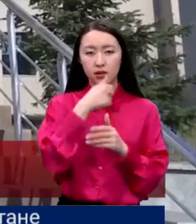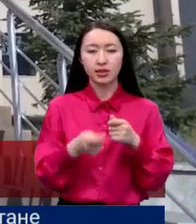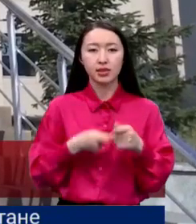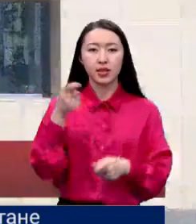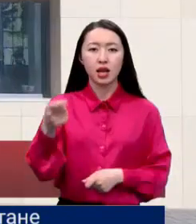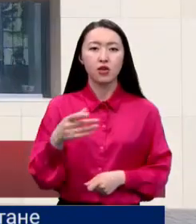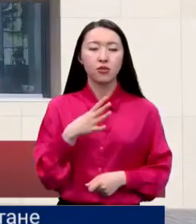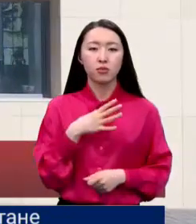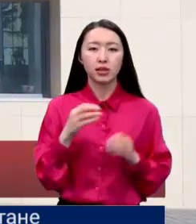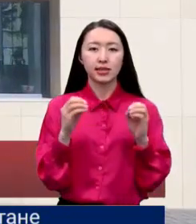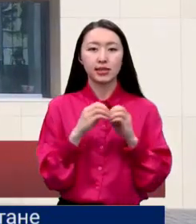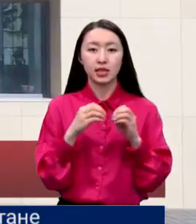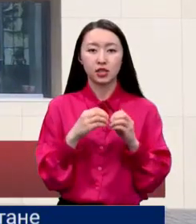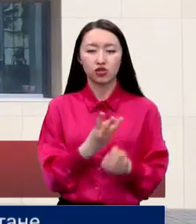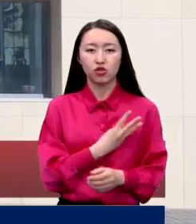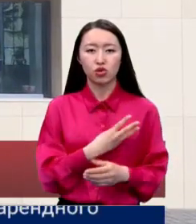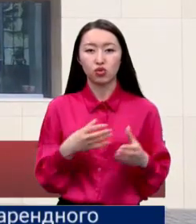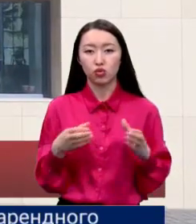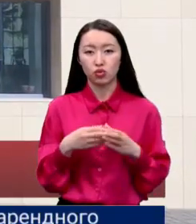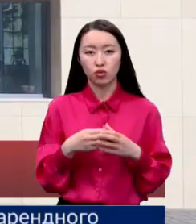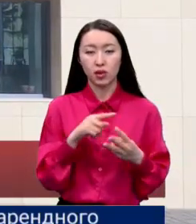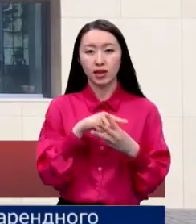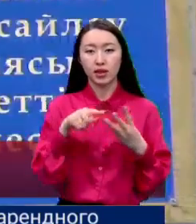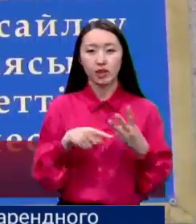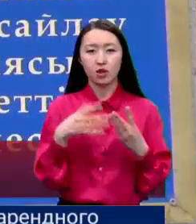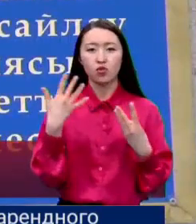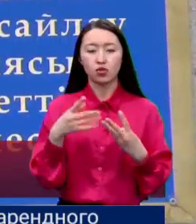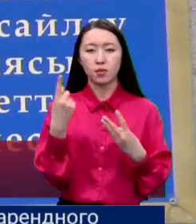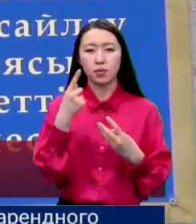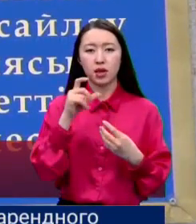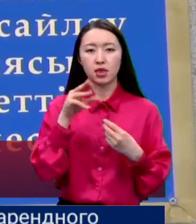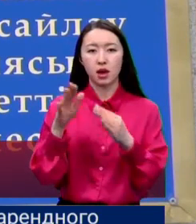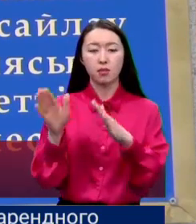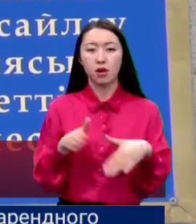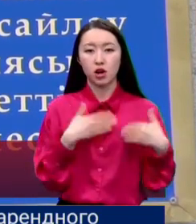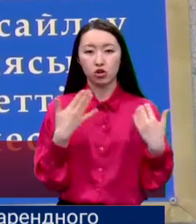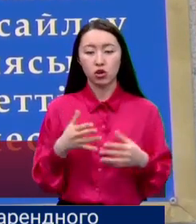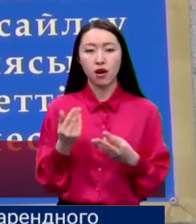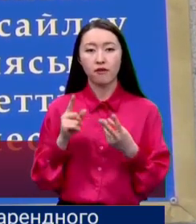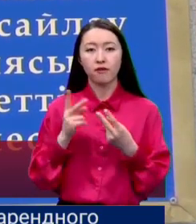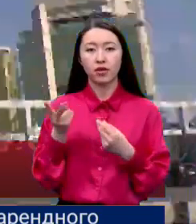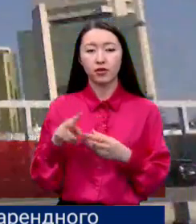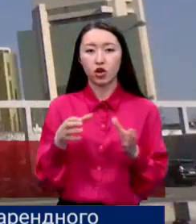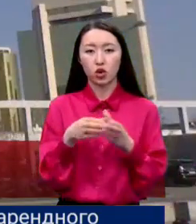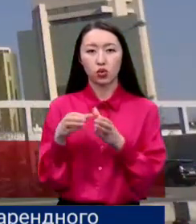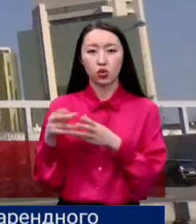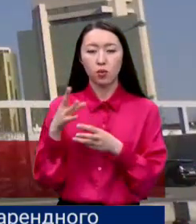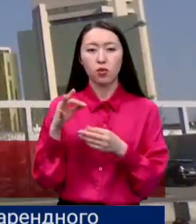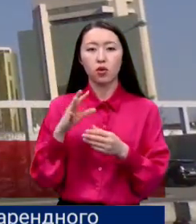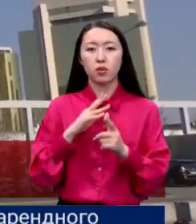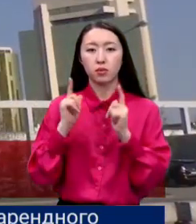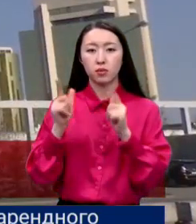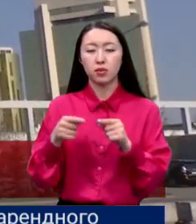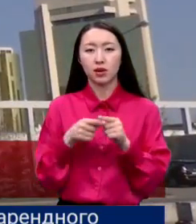подавали 10 инициативных групп. 3 из них прошли первый этап. 2 группы после получения подтверждения, которые действуют